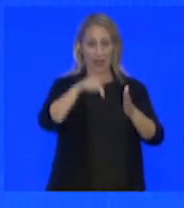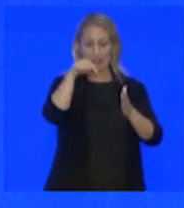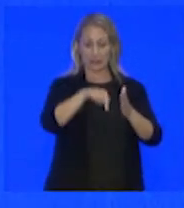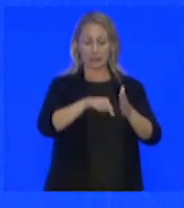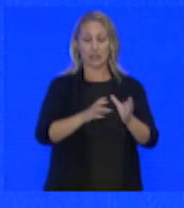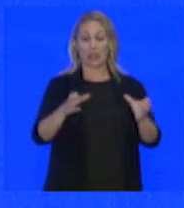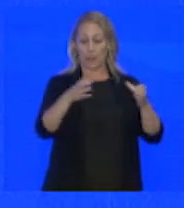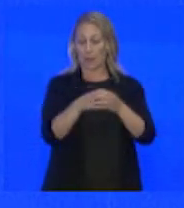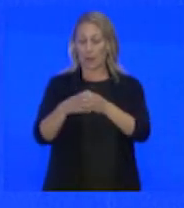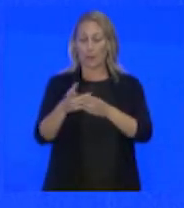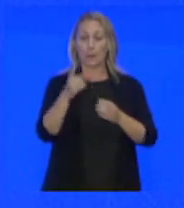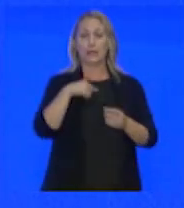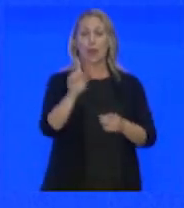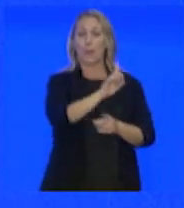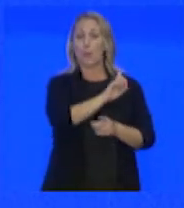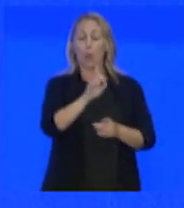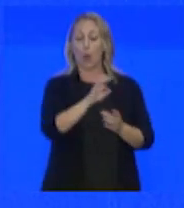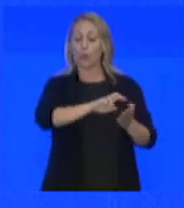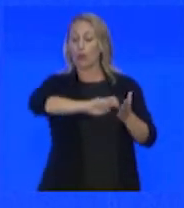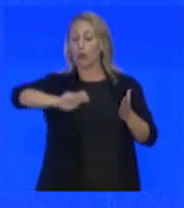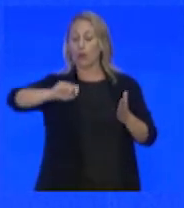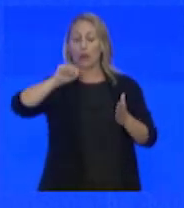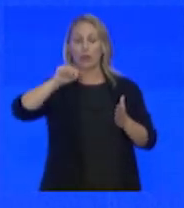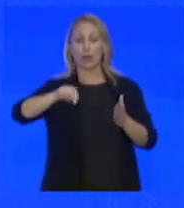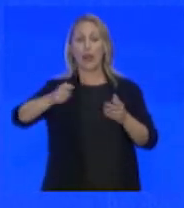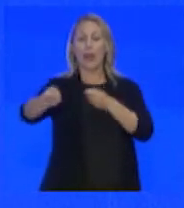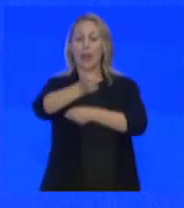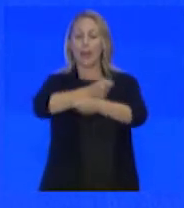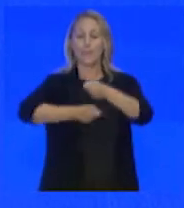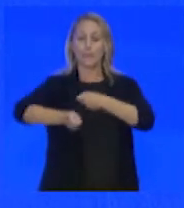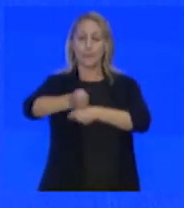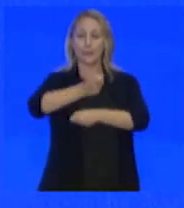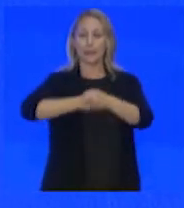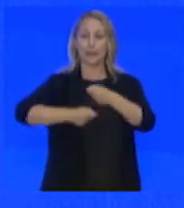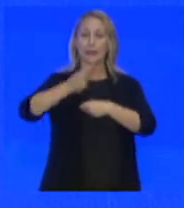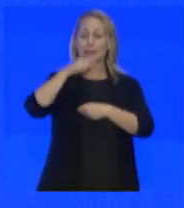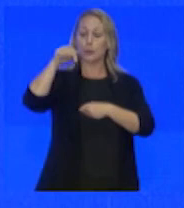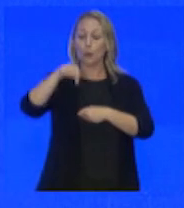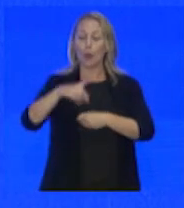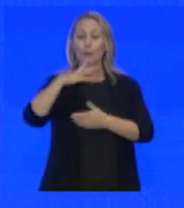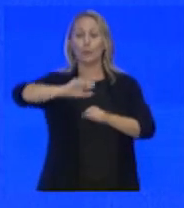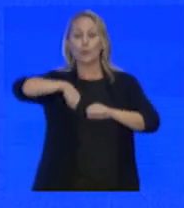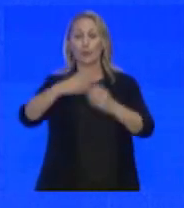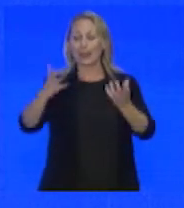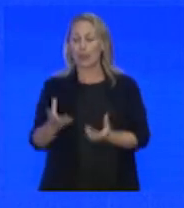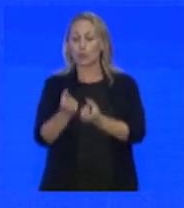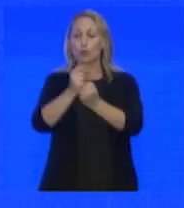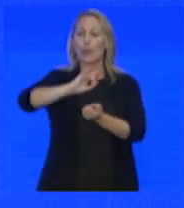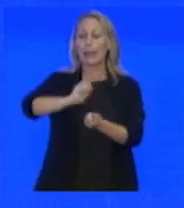μόνο, και το τονίζω μόνο, επιχειρήσεις υποδιάσωση ή και